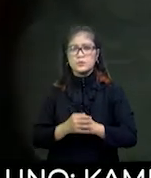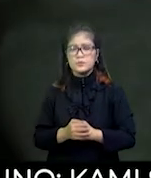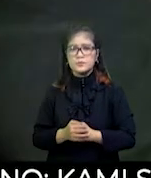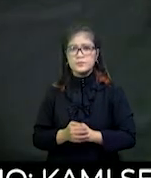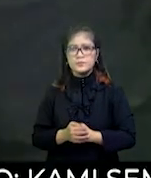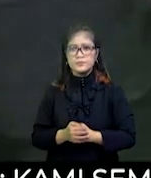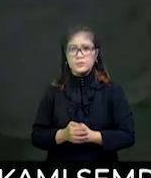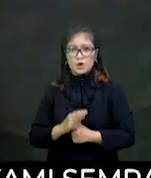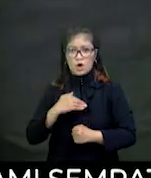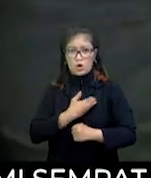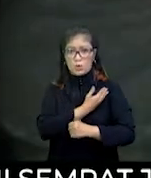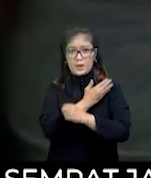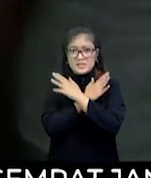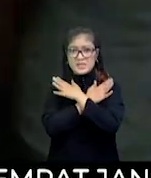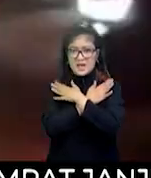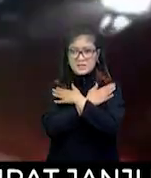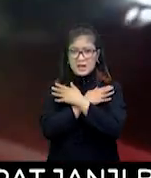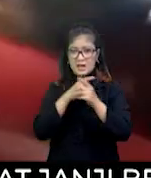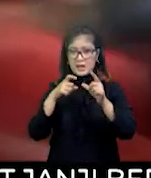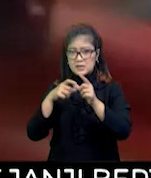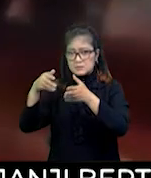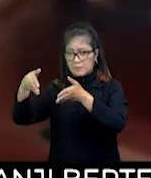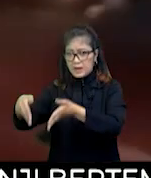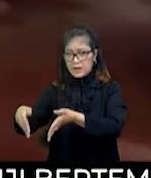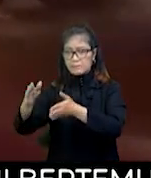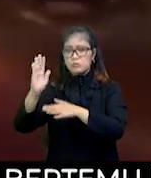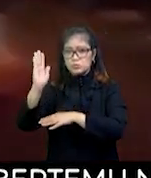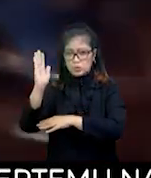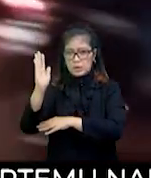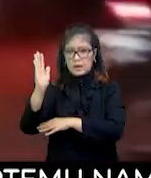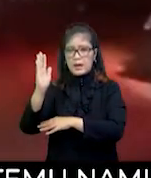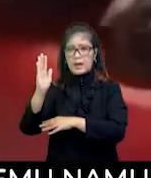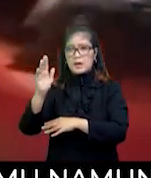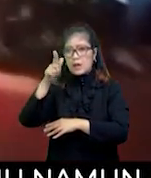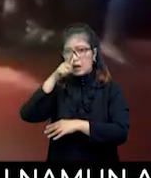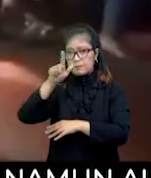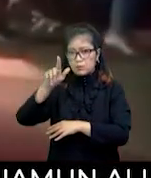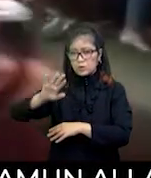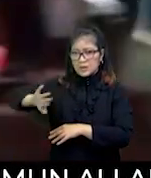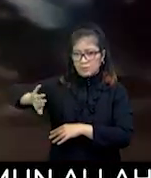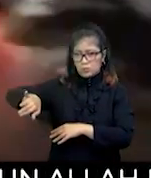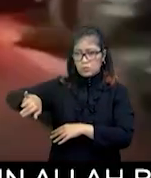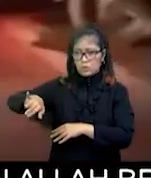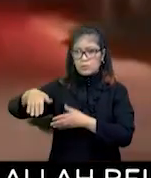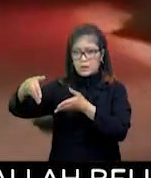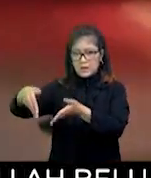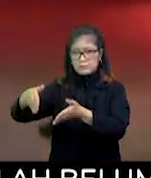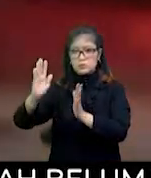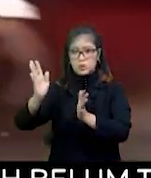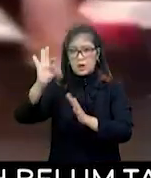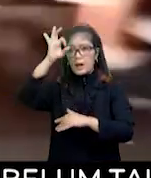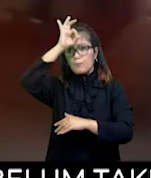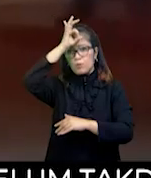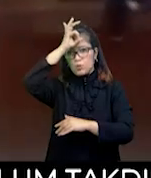Sementara korban jenazah S telah dimakamkan pihak keluarga di Desa Gunung Sugih Besar, Lampung Timur. Polisi masih mengumpulkan keterangan